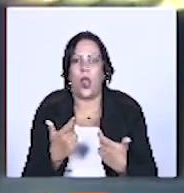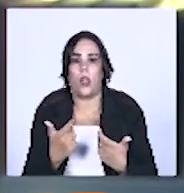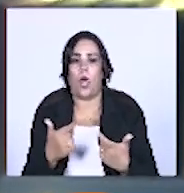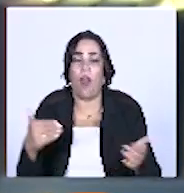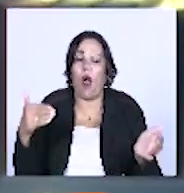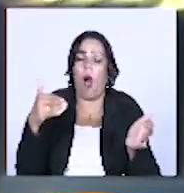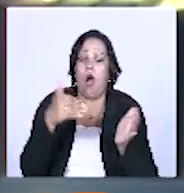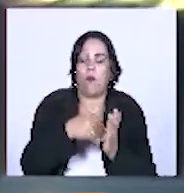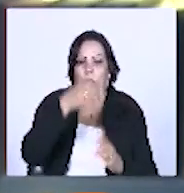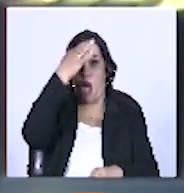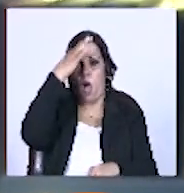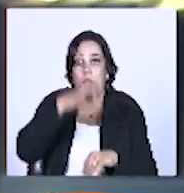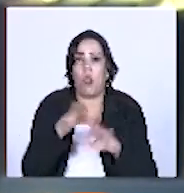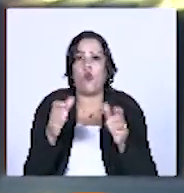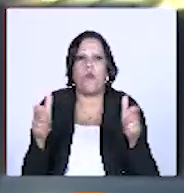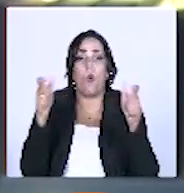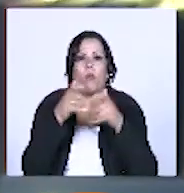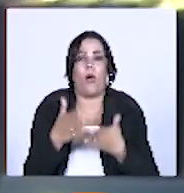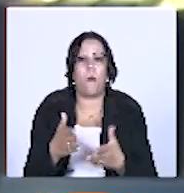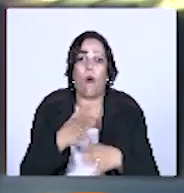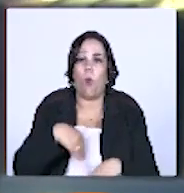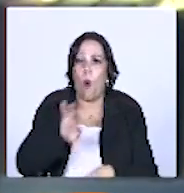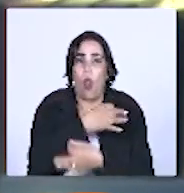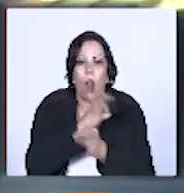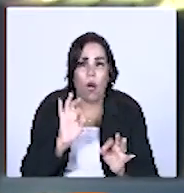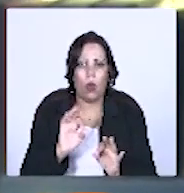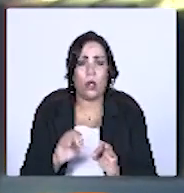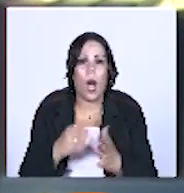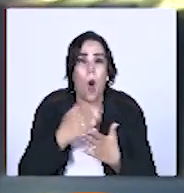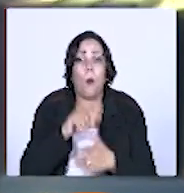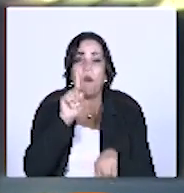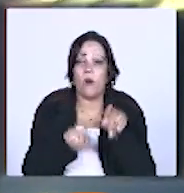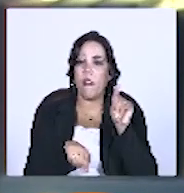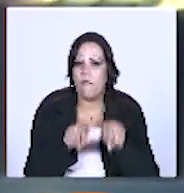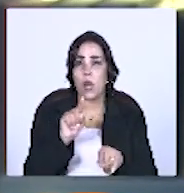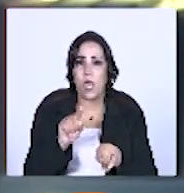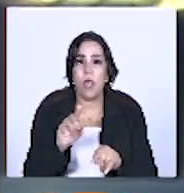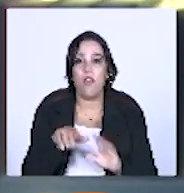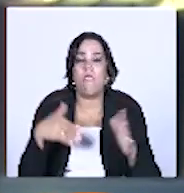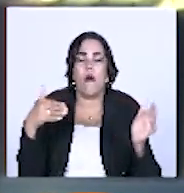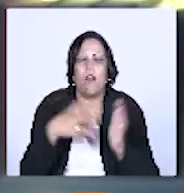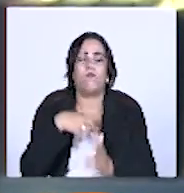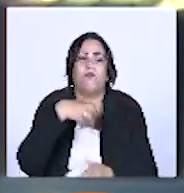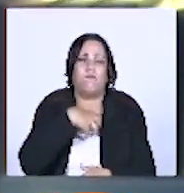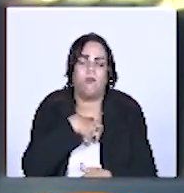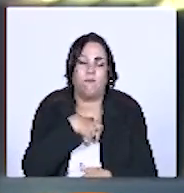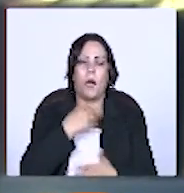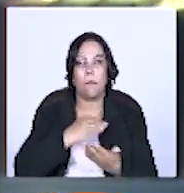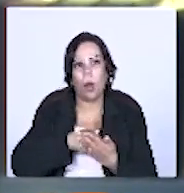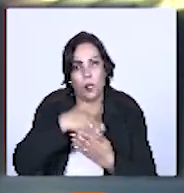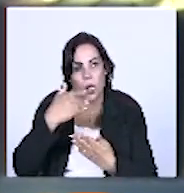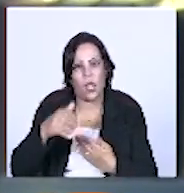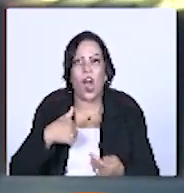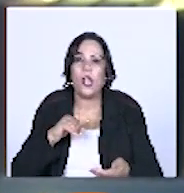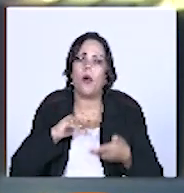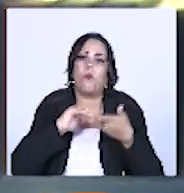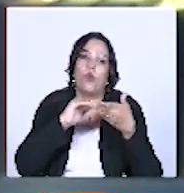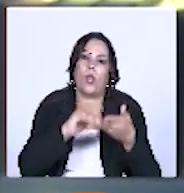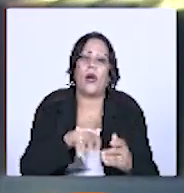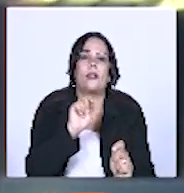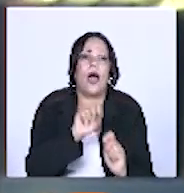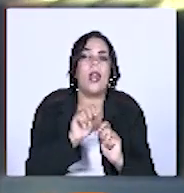يصاب بامراض المجتمع كلها او بعض منها ويحطم واجي ساعتها اقول ازاي